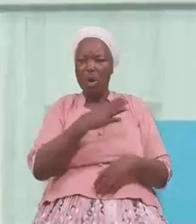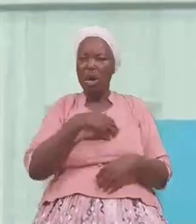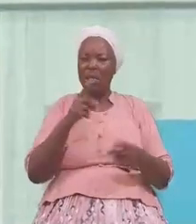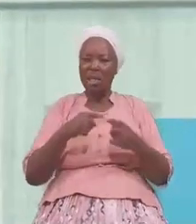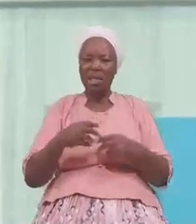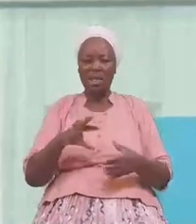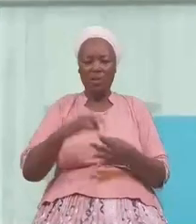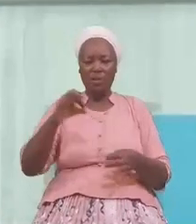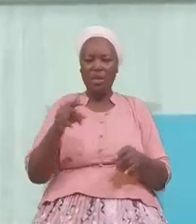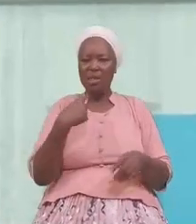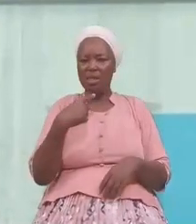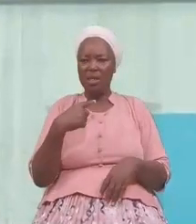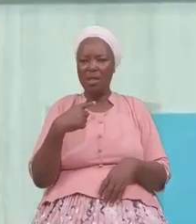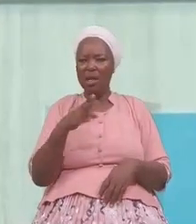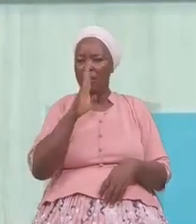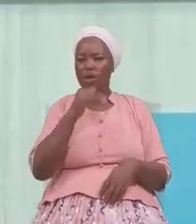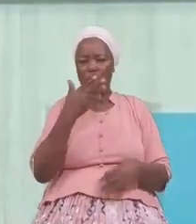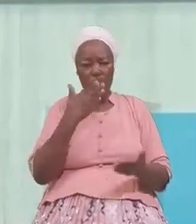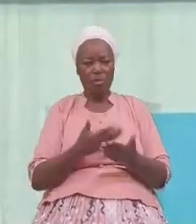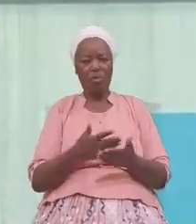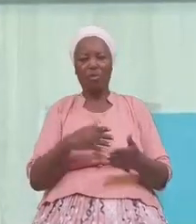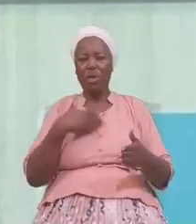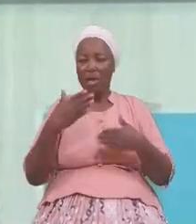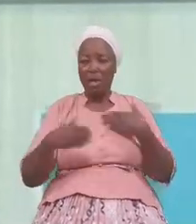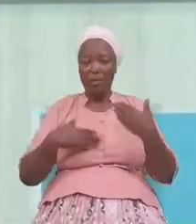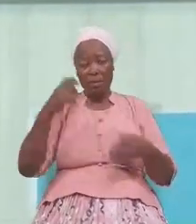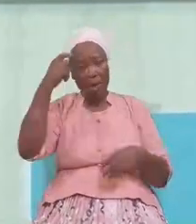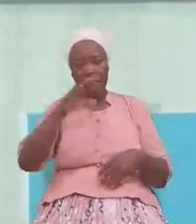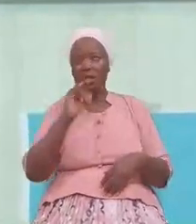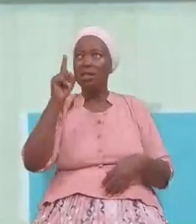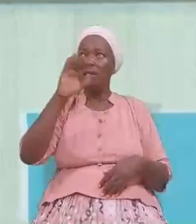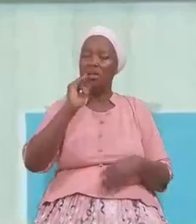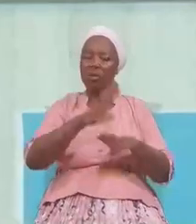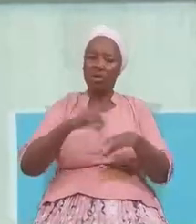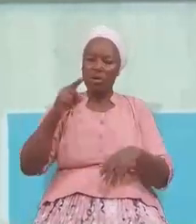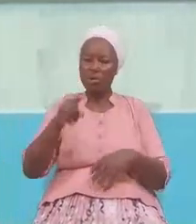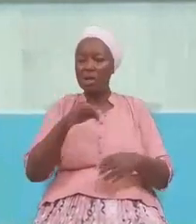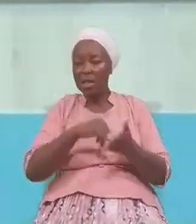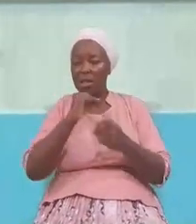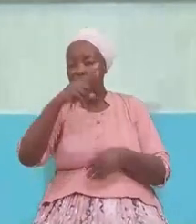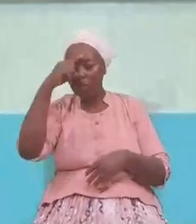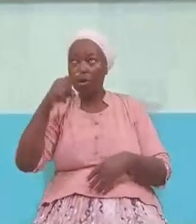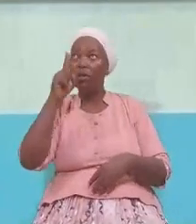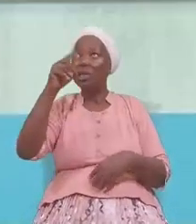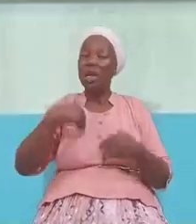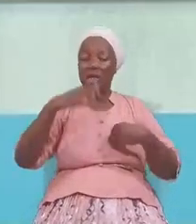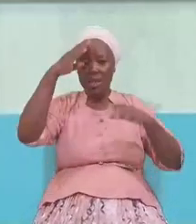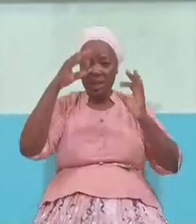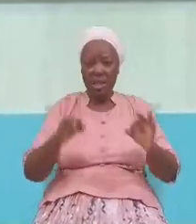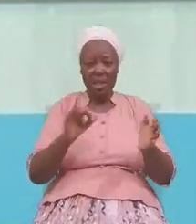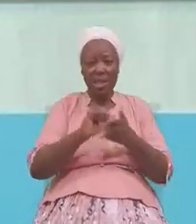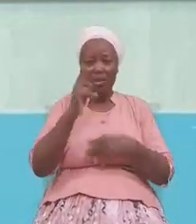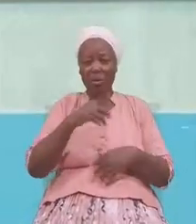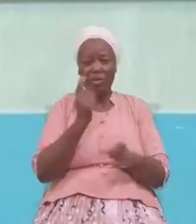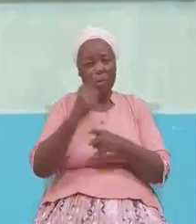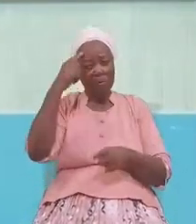dit, prends courage, il t'appelle. C'est parce qu'il a décidé que tu es un candidat pour le